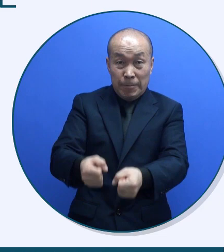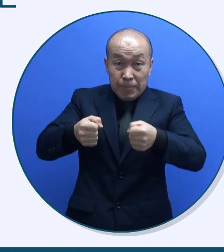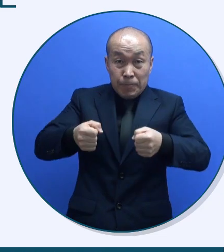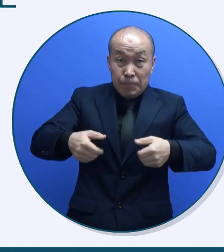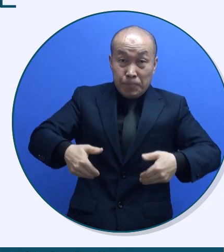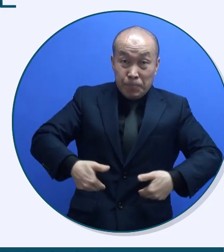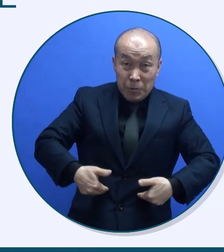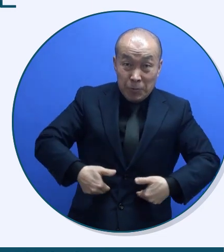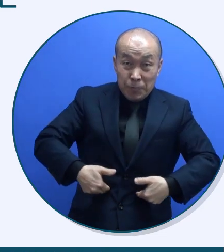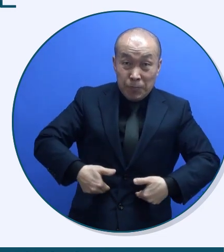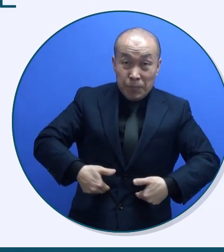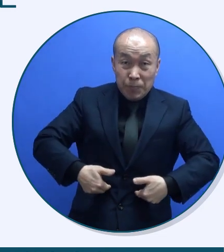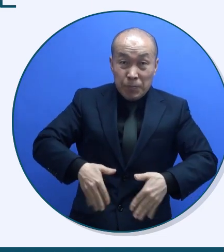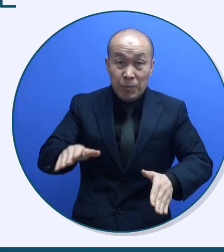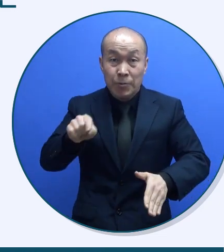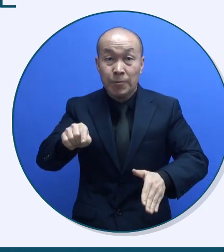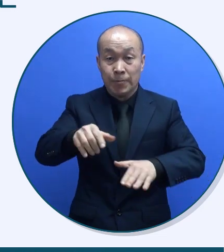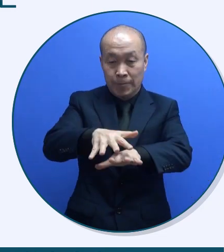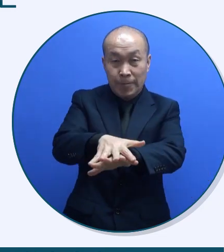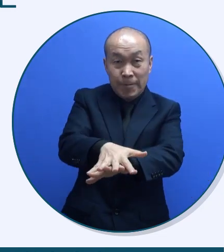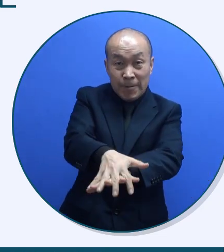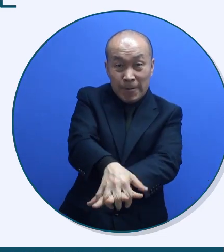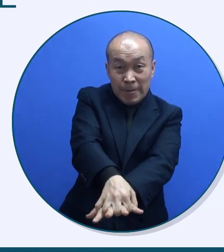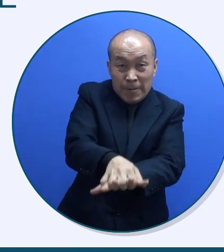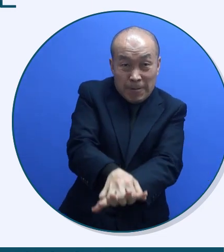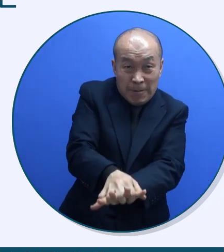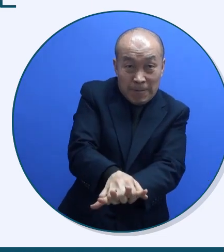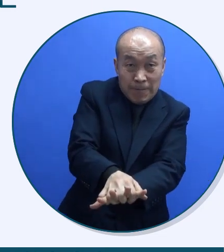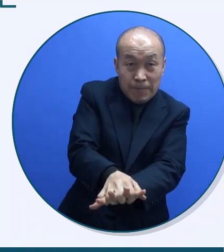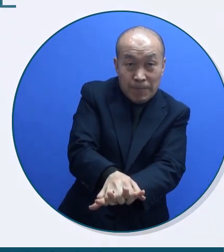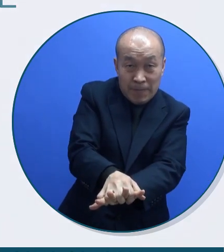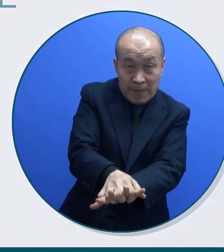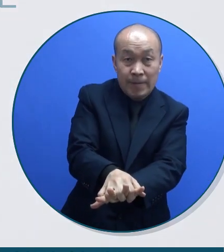정기적 충격이 필요 없는 심폐소생술을 해야 하는 리듬으로 나뉩니다.